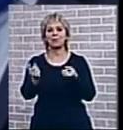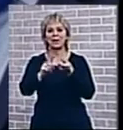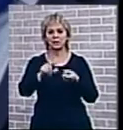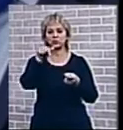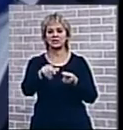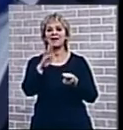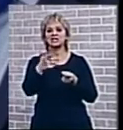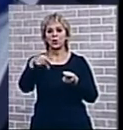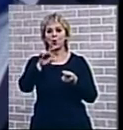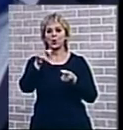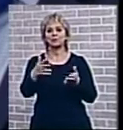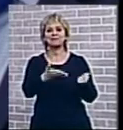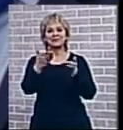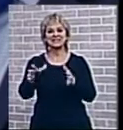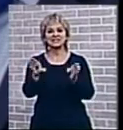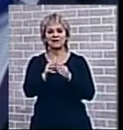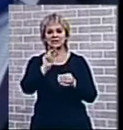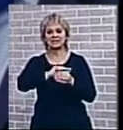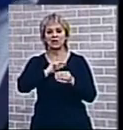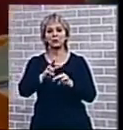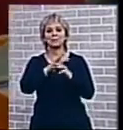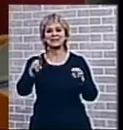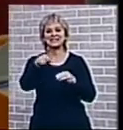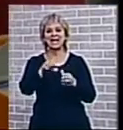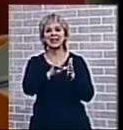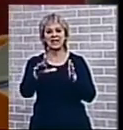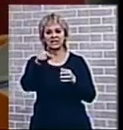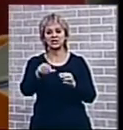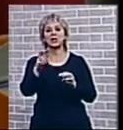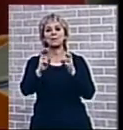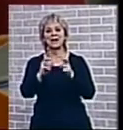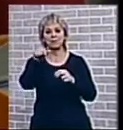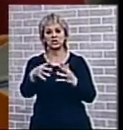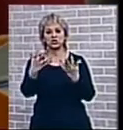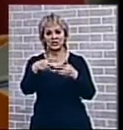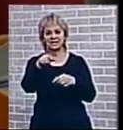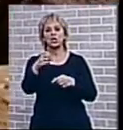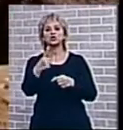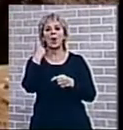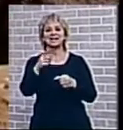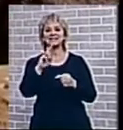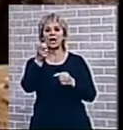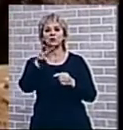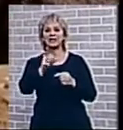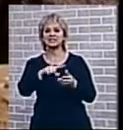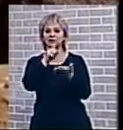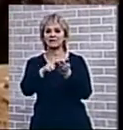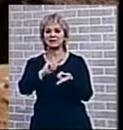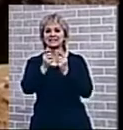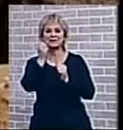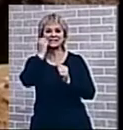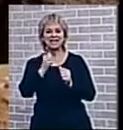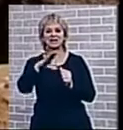подключения. Василий Голубев призвал к совместной работе Министерства энергетики и промышленности. Еще один коммуникационный вопрос – замена